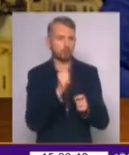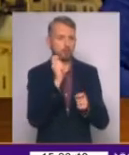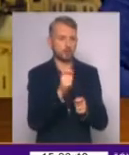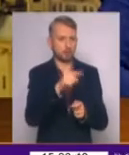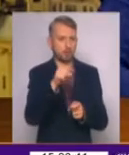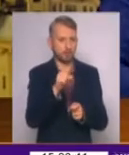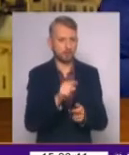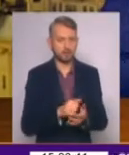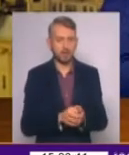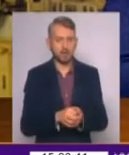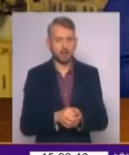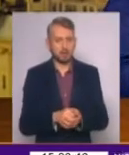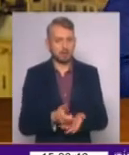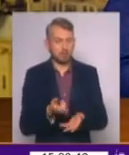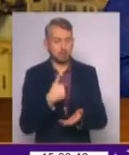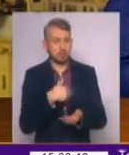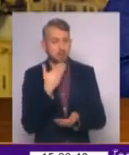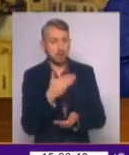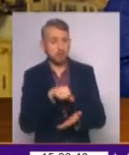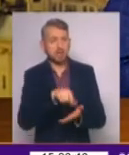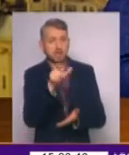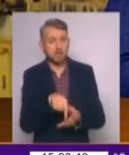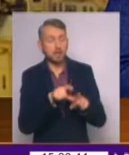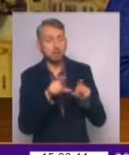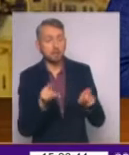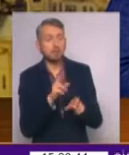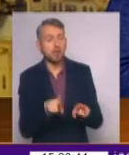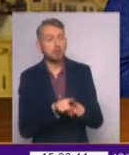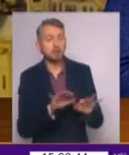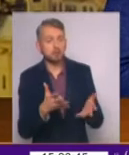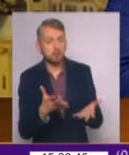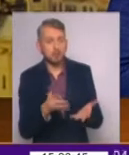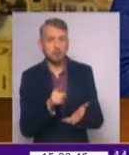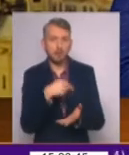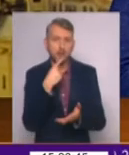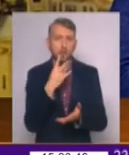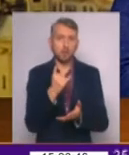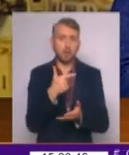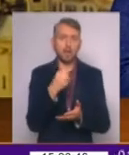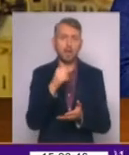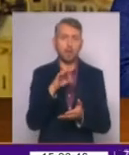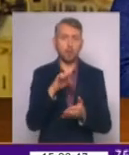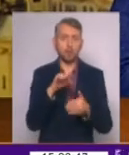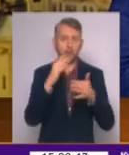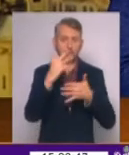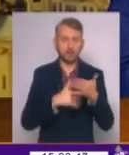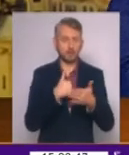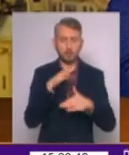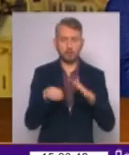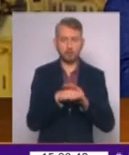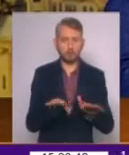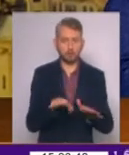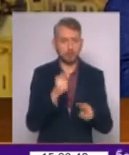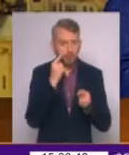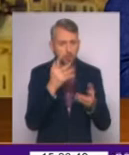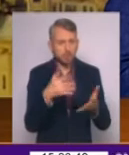Так. І ми питаємо представника департаменту, як таке могло бути. Він каже, ну, геокадастр нам не підпорядковується. Ну,